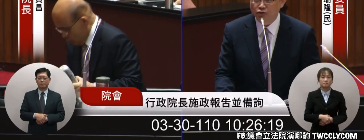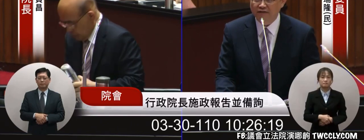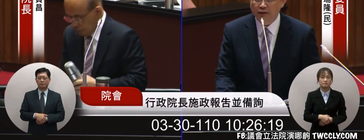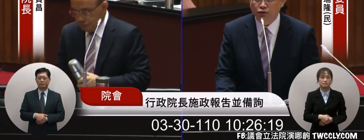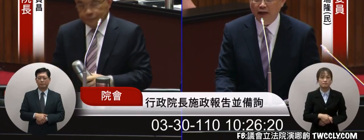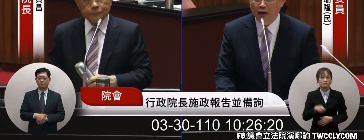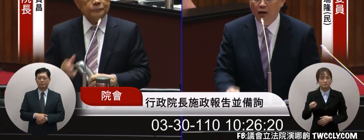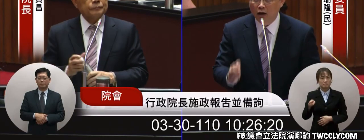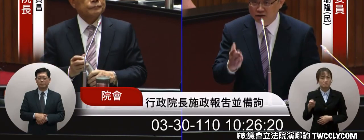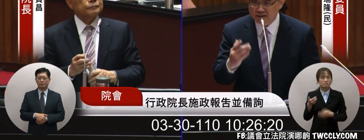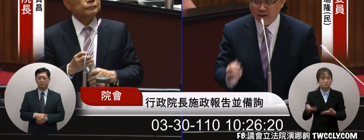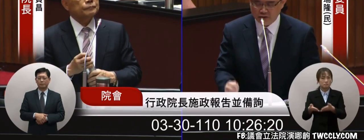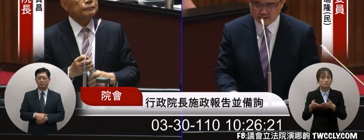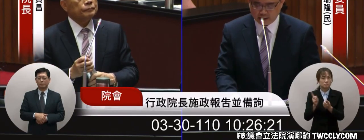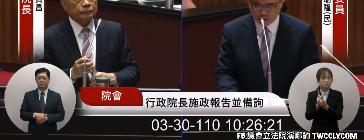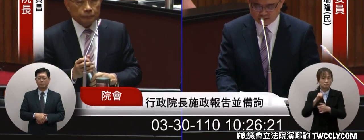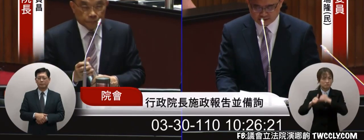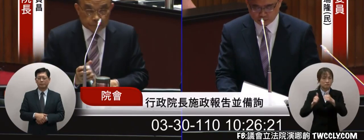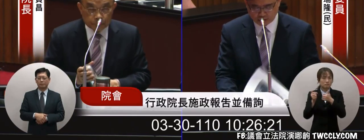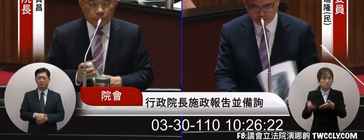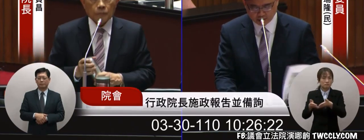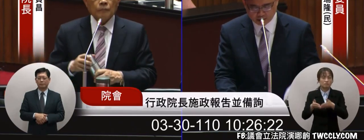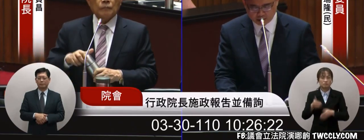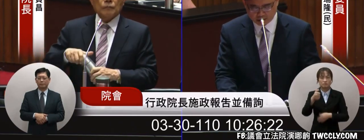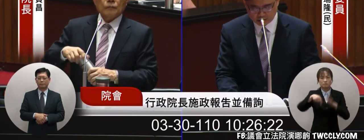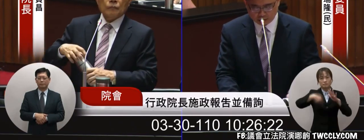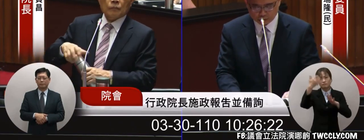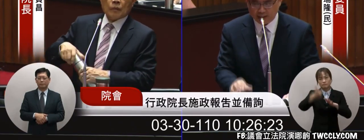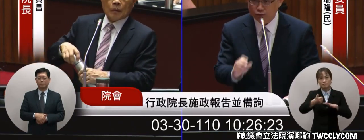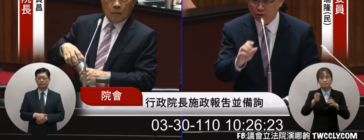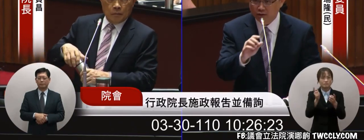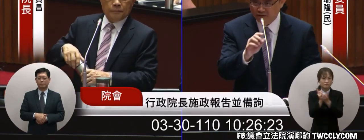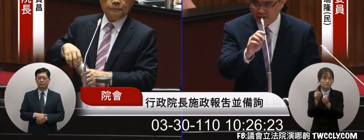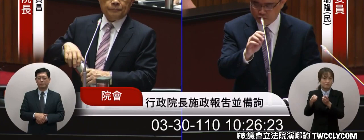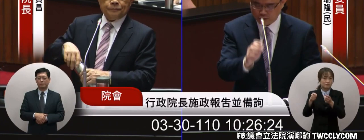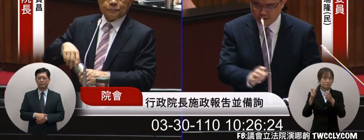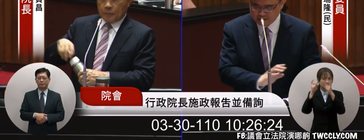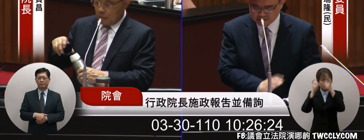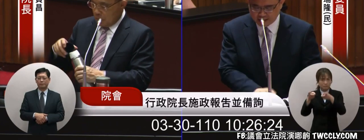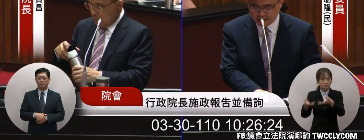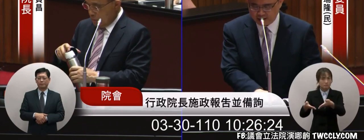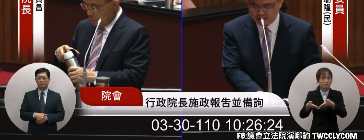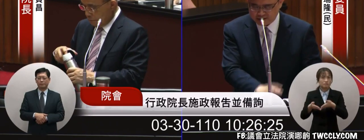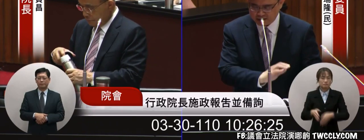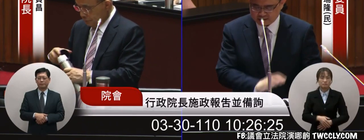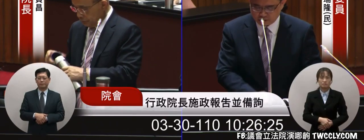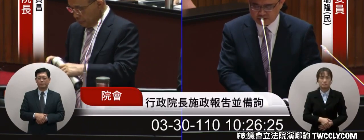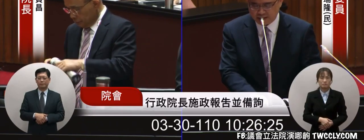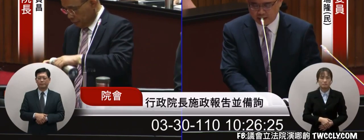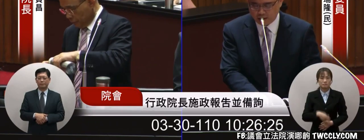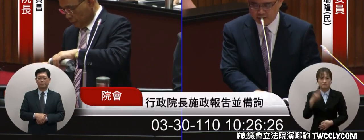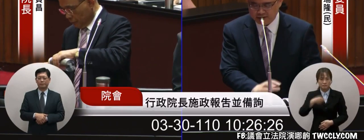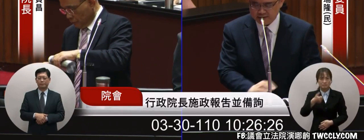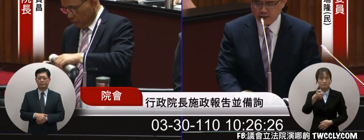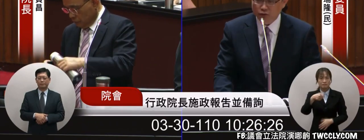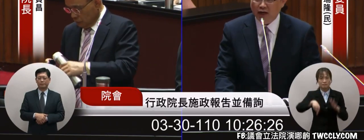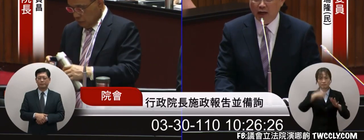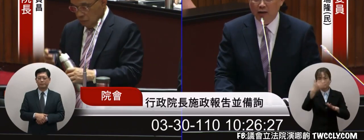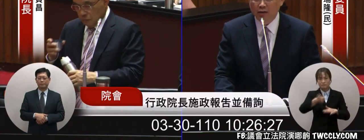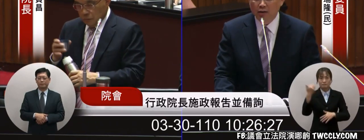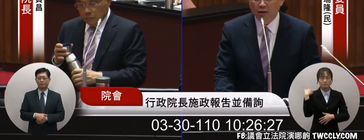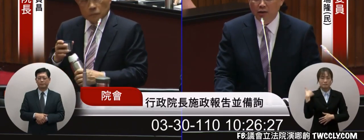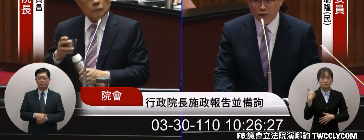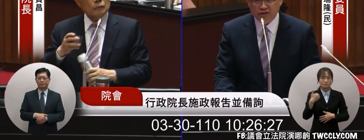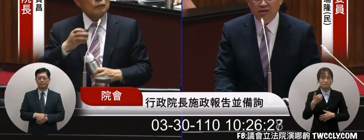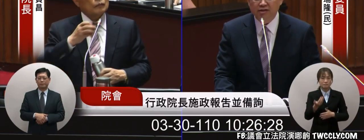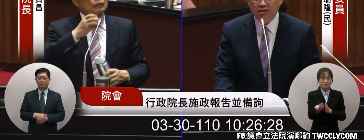好不好這個對他們來說是非常重要謝謝院長我想這個對高雄來說非常的重要再來也是要謝謝院長前鎮與